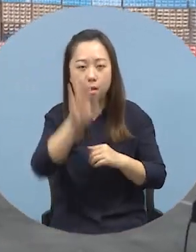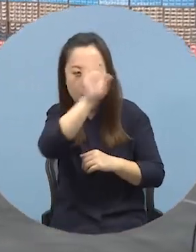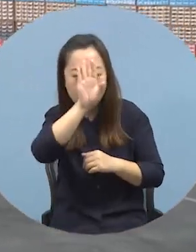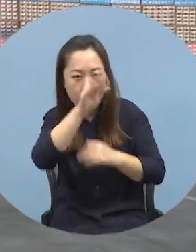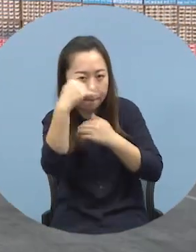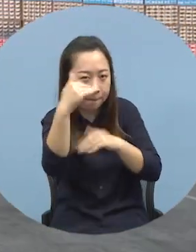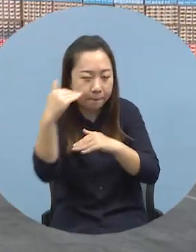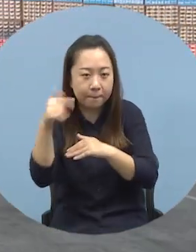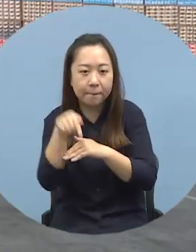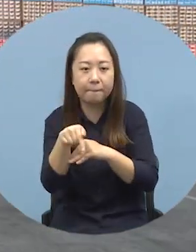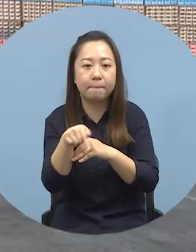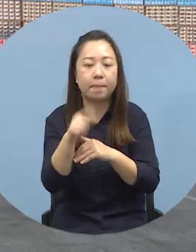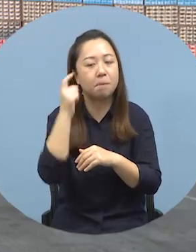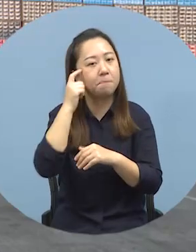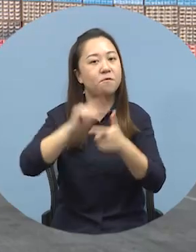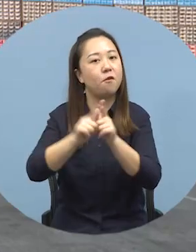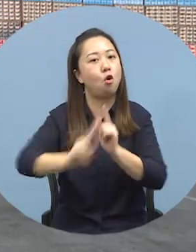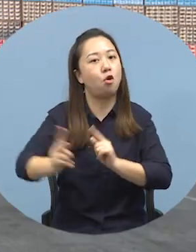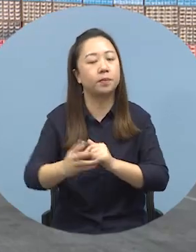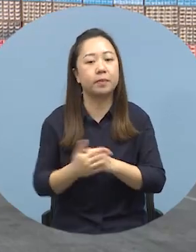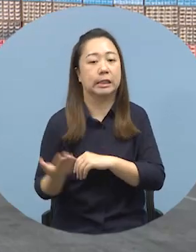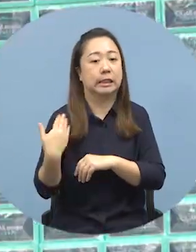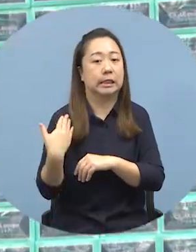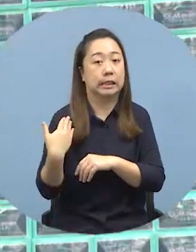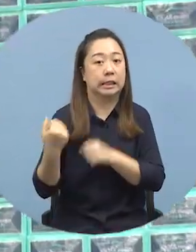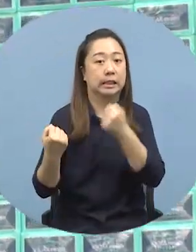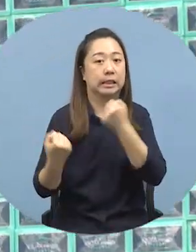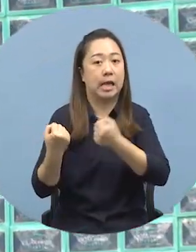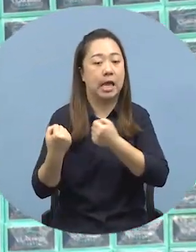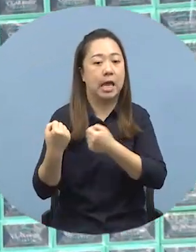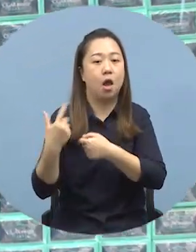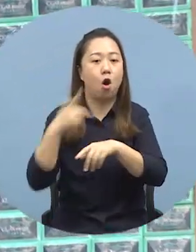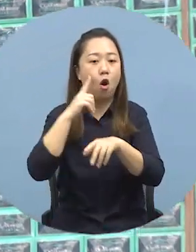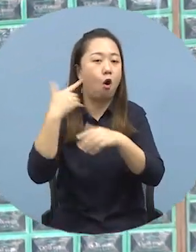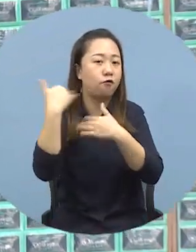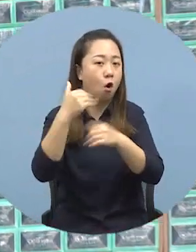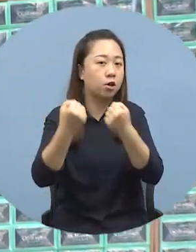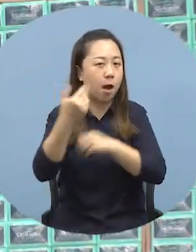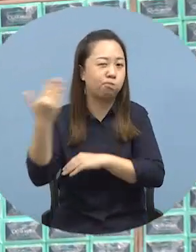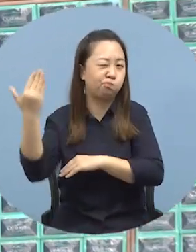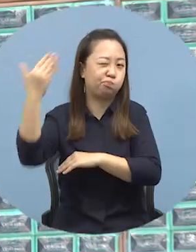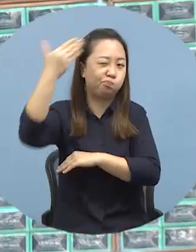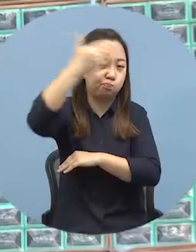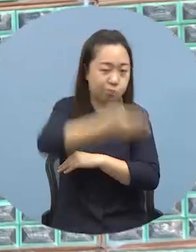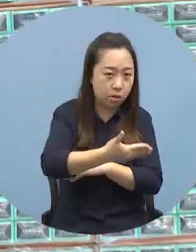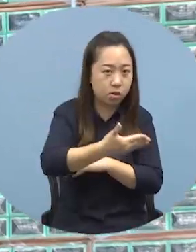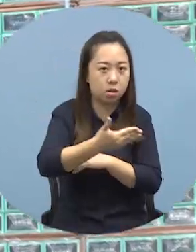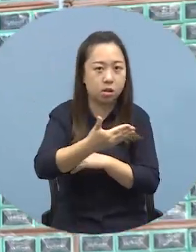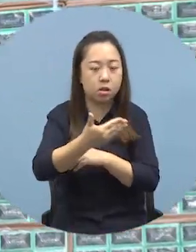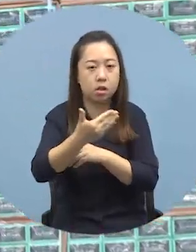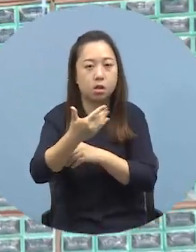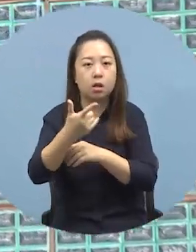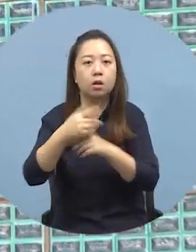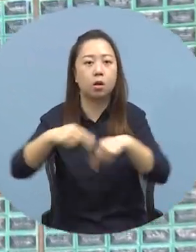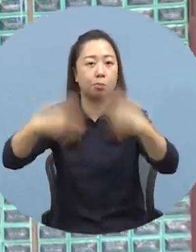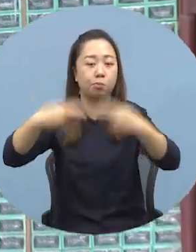私集團咧亦都改變佢哋嘅走私策略，由以往佢哋用陸路、用貨車或者貨櫃車跨境走私嘅模